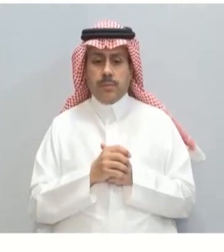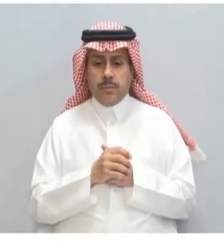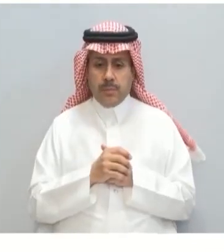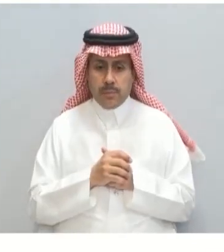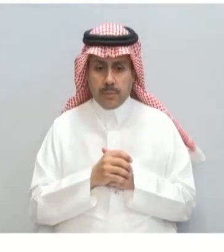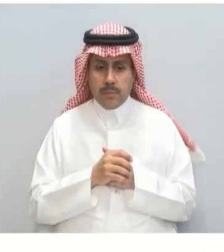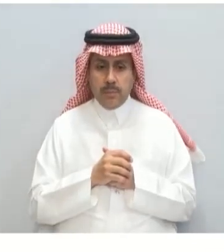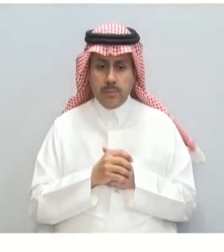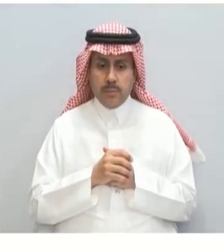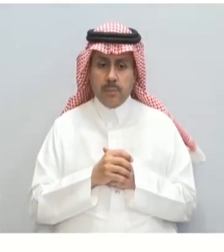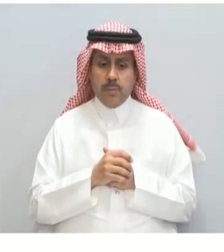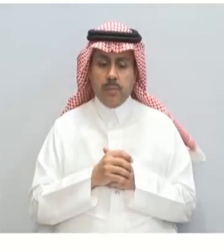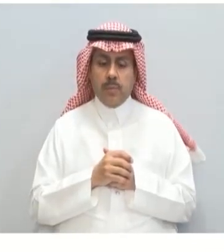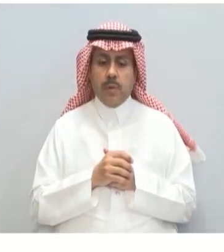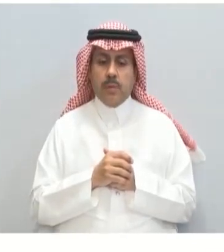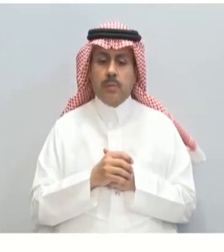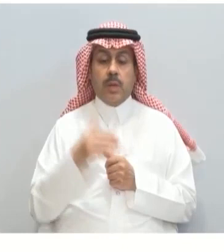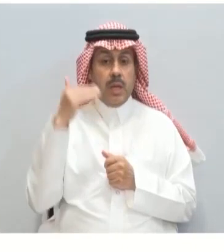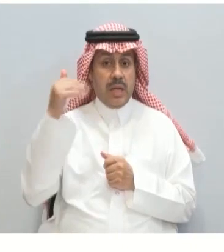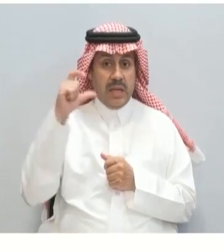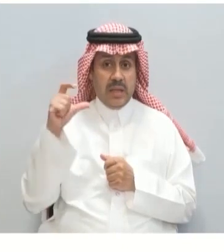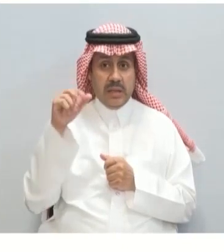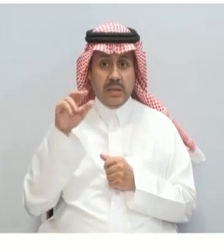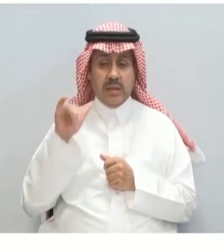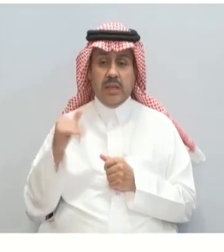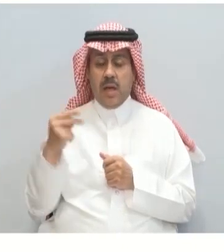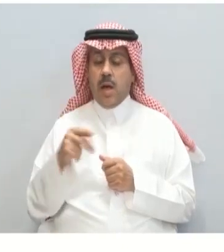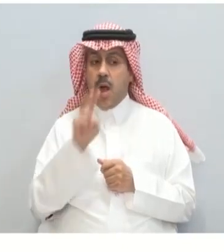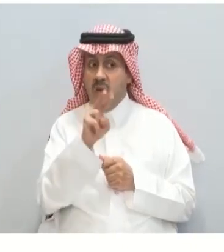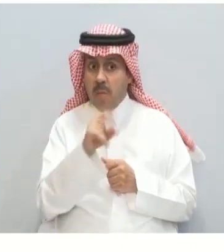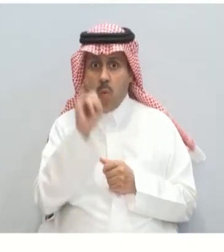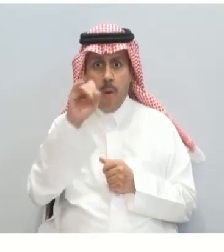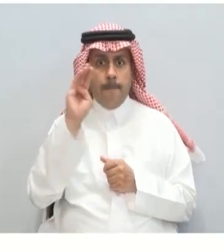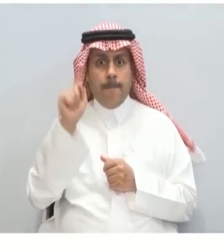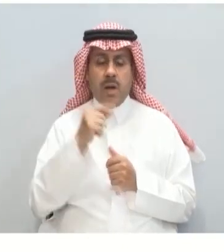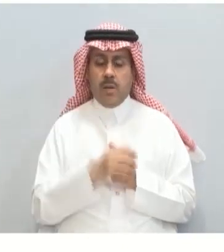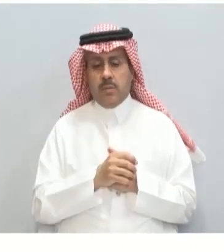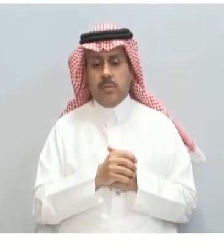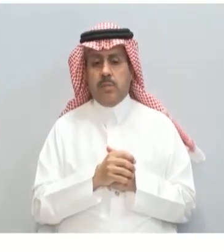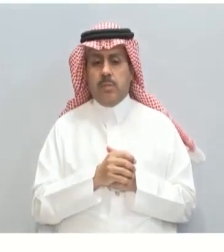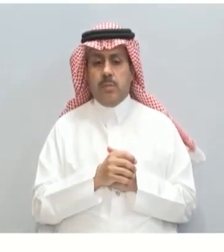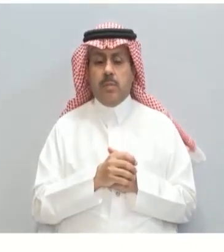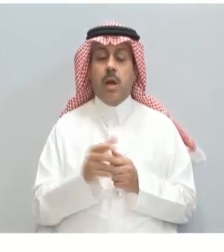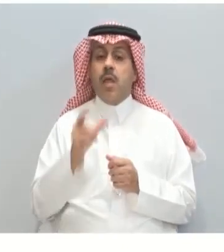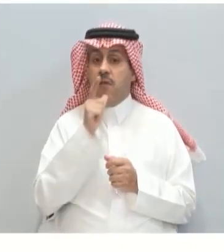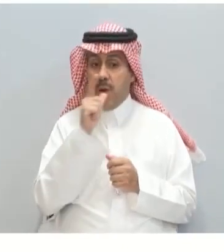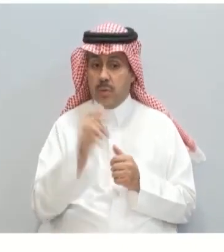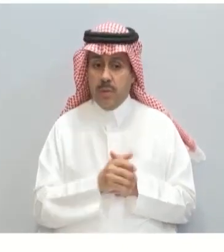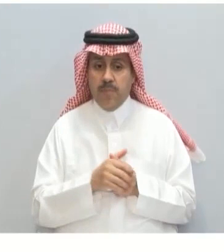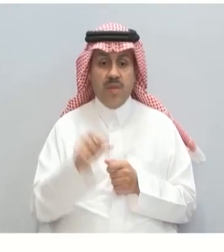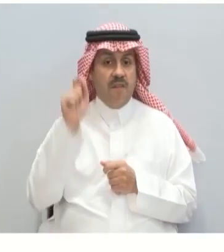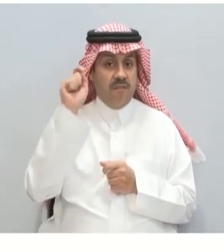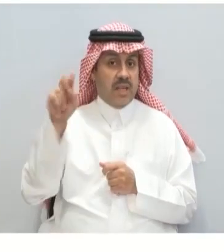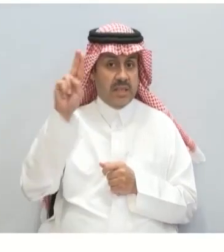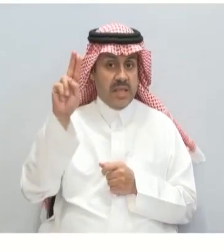سابقه هذه الكلمه هنا خديعه ومكرا في قوله تعالى فتزل قدم بعد